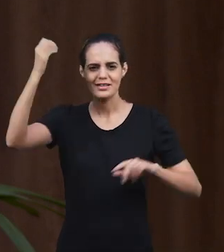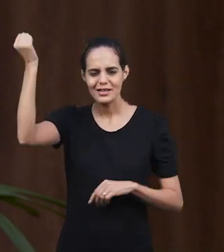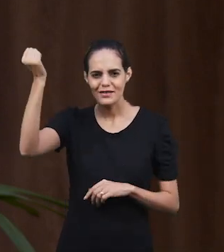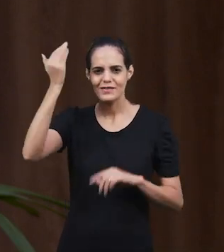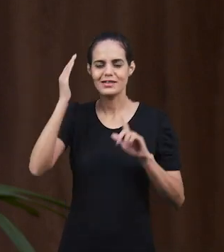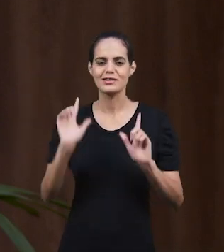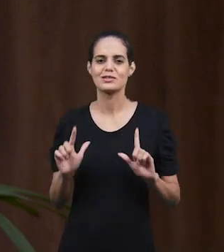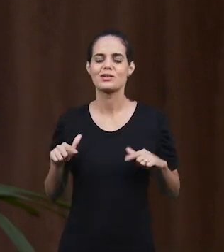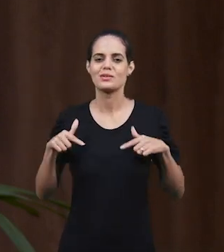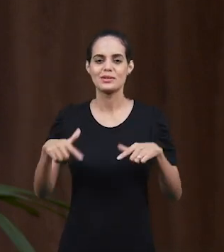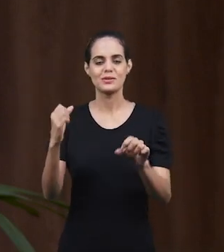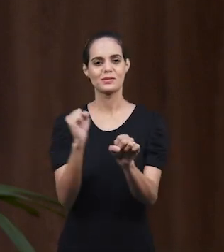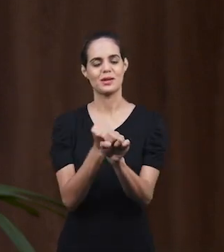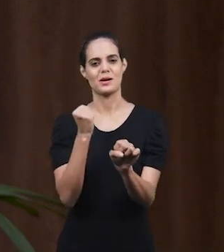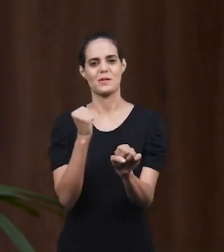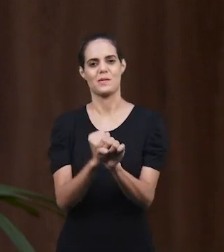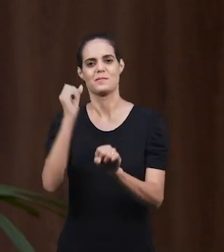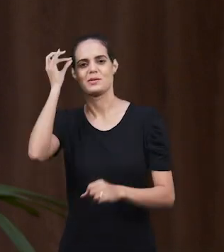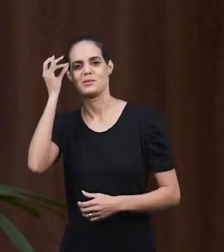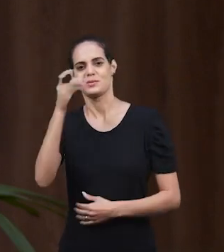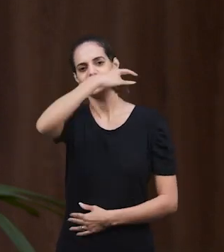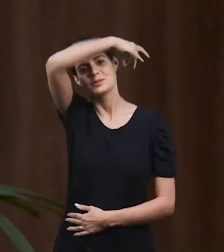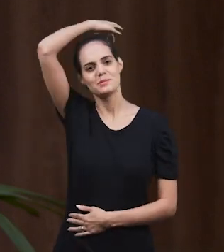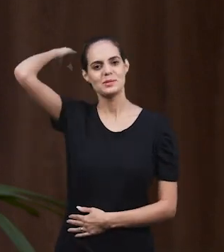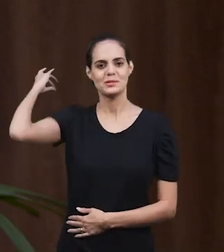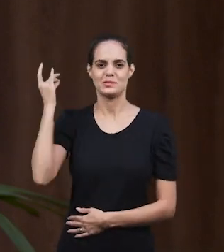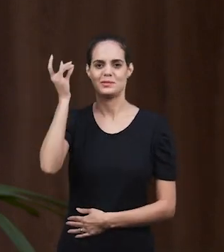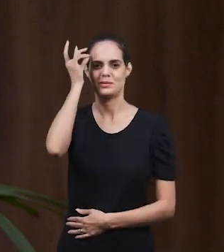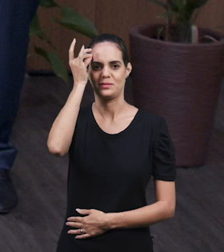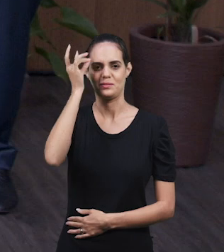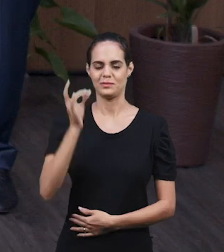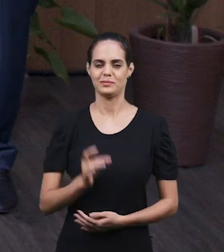de révélation, l'action de l'œuvre du Saint-Esprit.